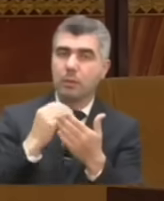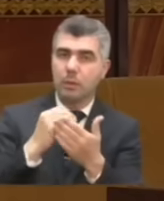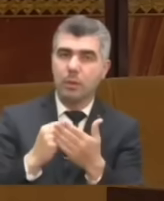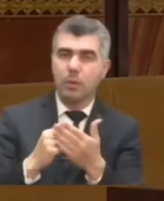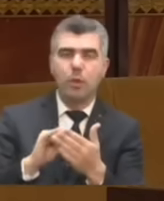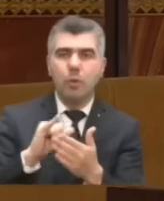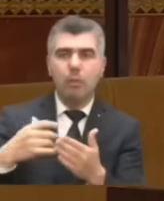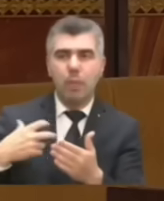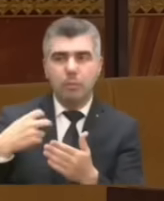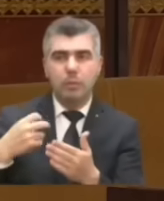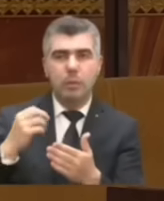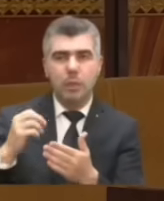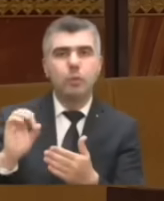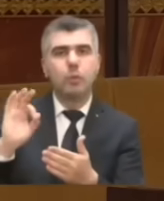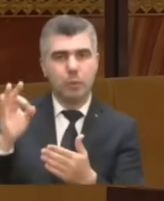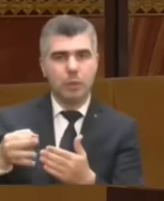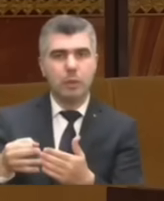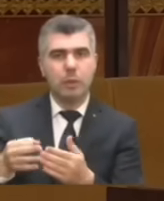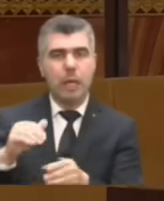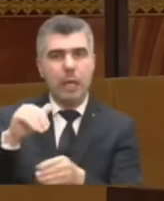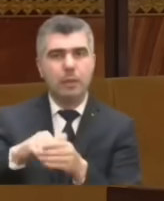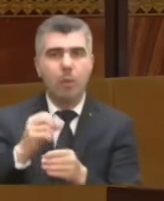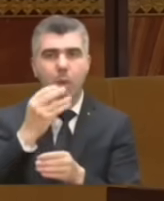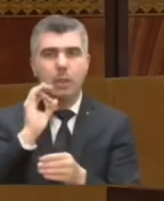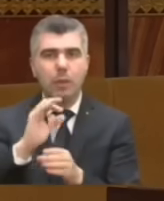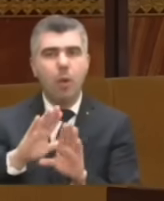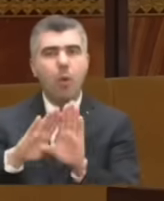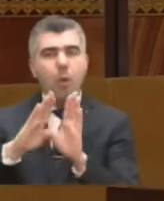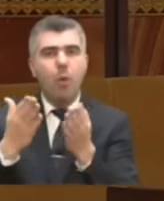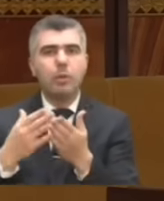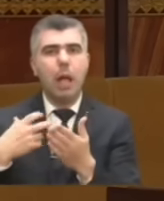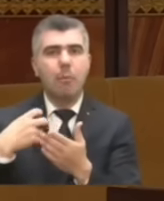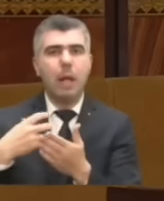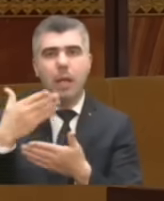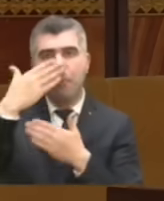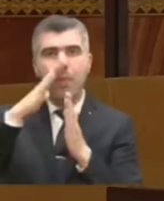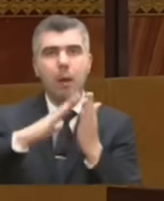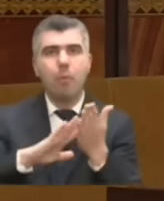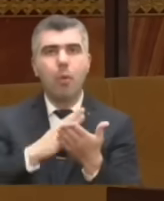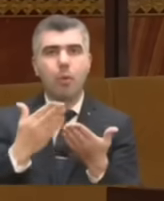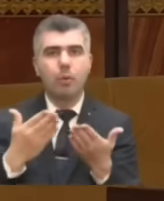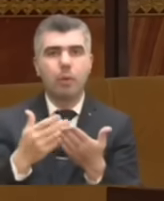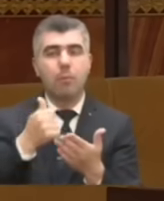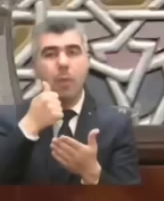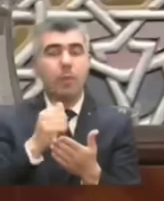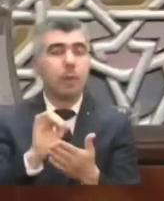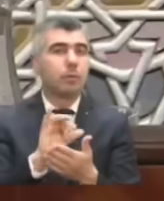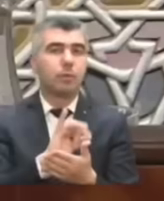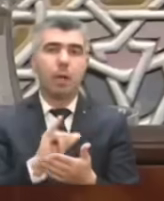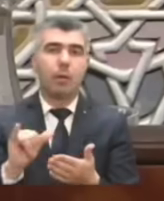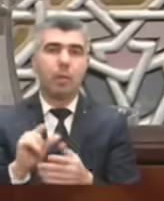ضد الاثراء في الفريق الاشتراكي، احنا بغينا المغاربه كلهم يكونوا اثرياء ولكن بطرق كسب مشروعه.